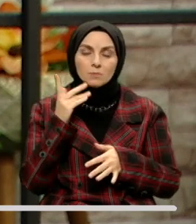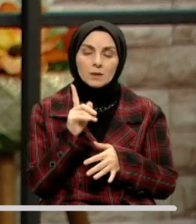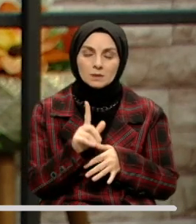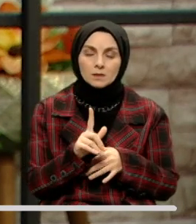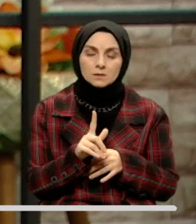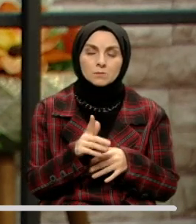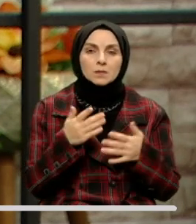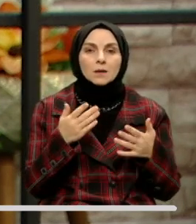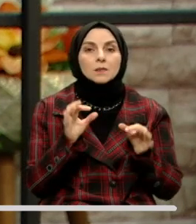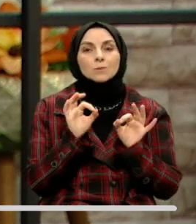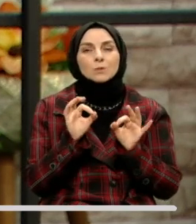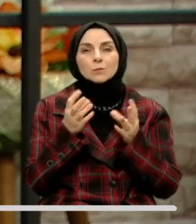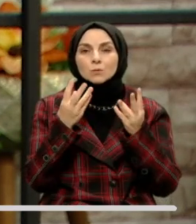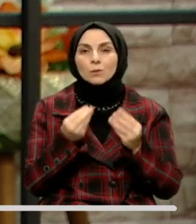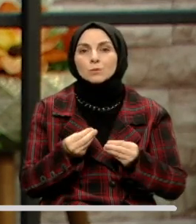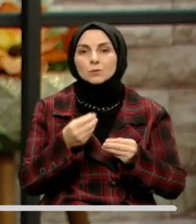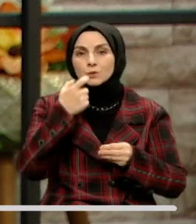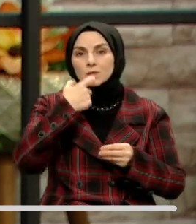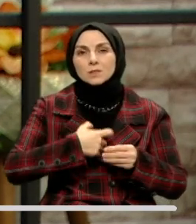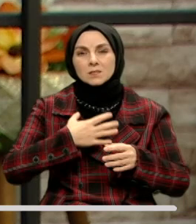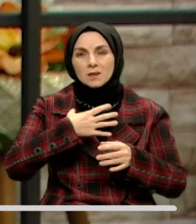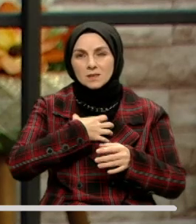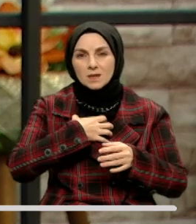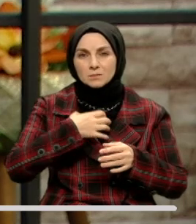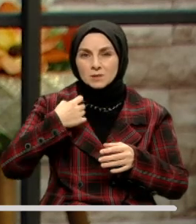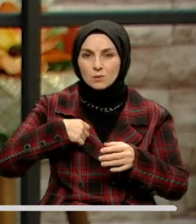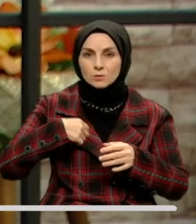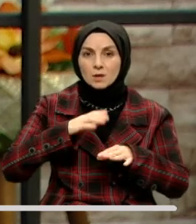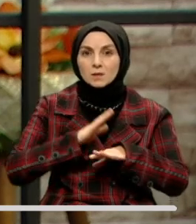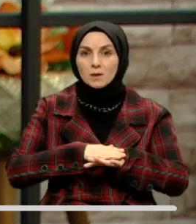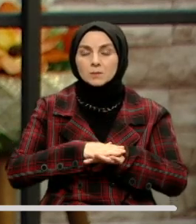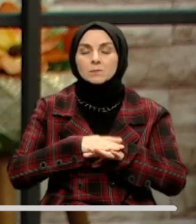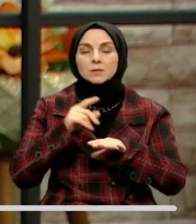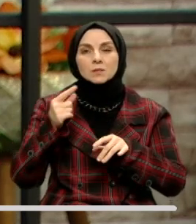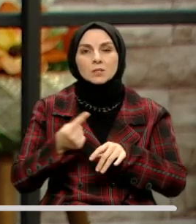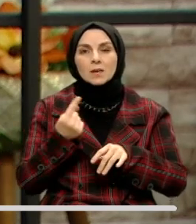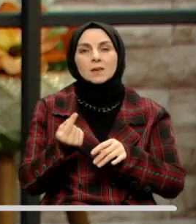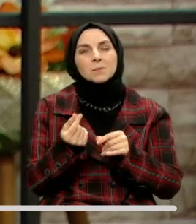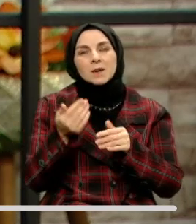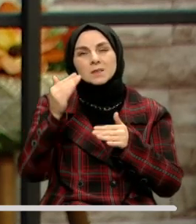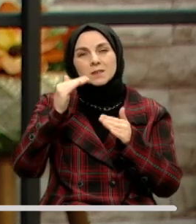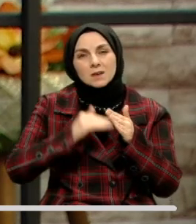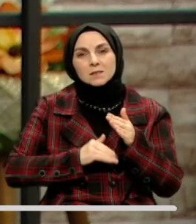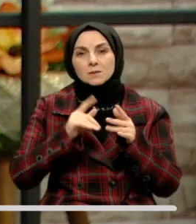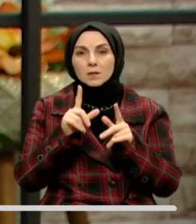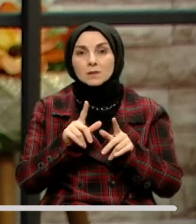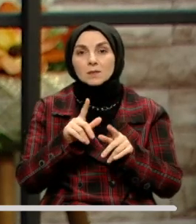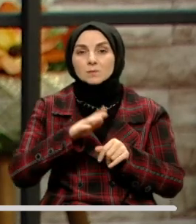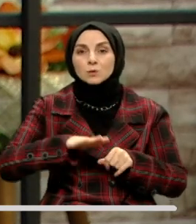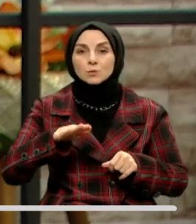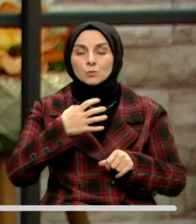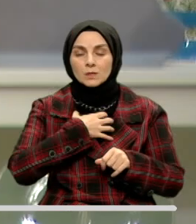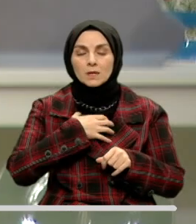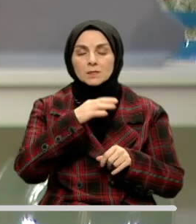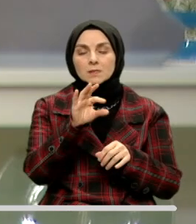olduğunca kişisel şahsi yaptığımız zevkli şeyleri birazcık daha azaltmakta en azından 8 ve 12. sınıfta